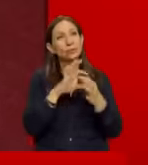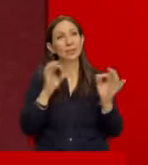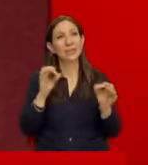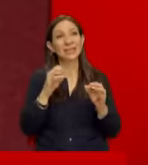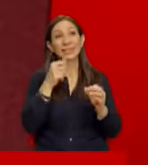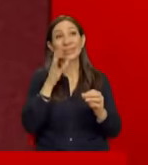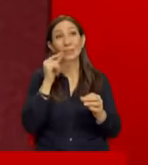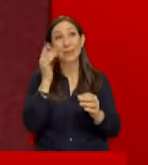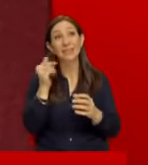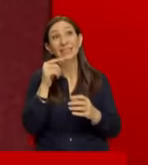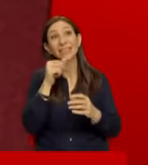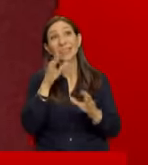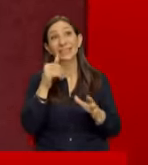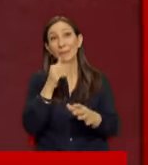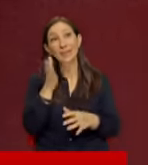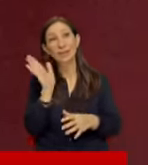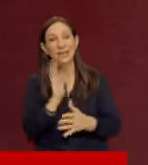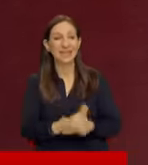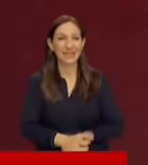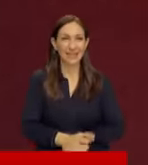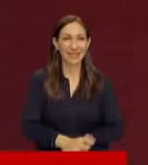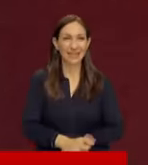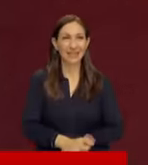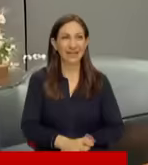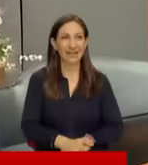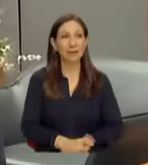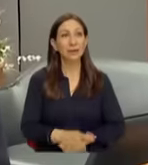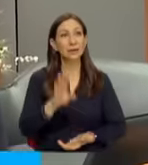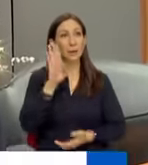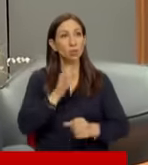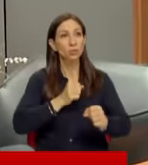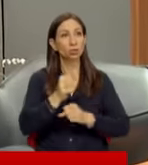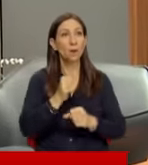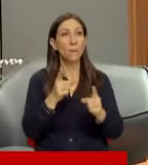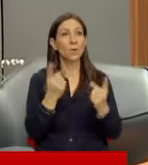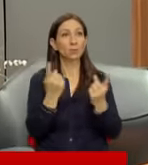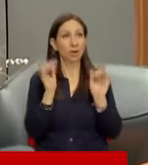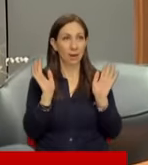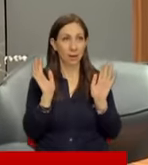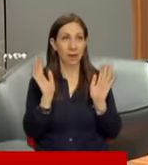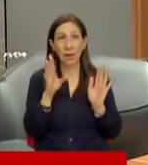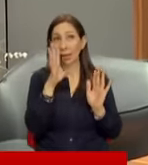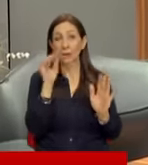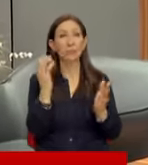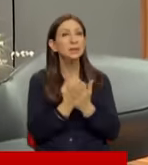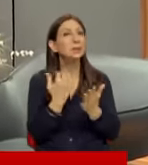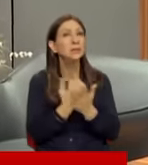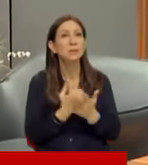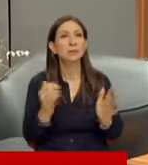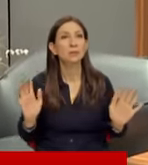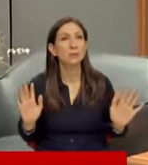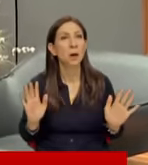Deniz Erik'ten alacağım, sonra Deniz abi uğurlayacağım. Demokrasi mücadelesi böyle bir şey. Kim kazanırsa